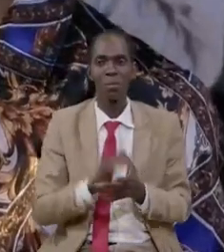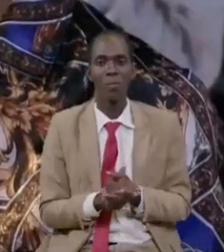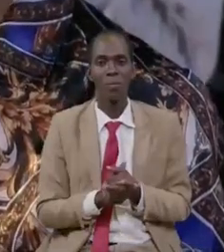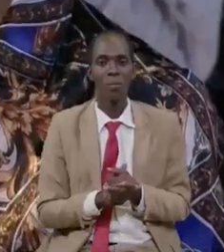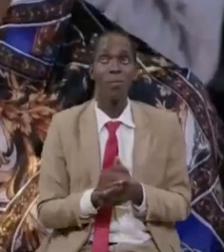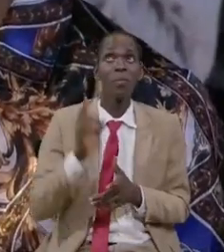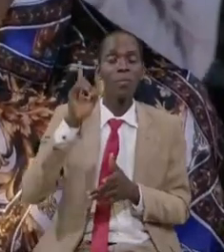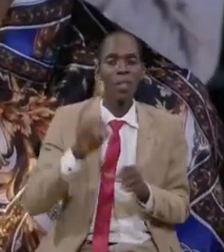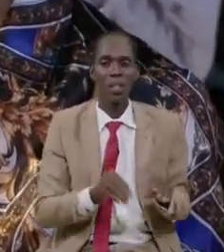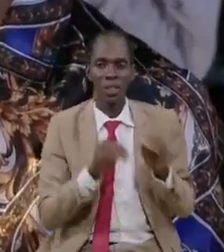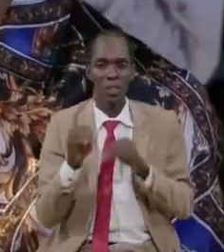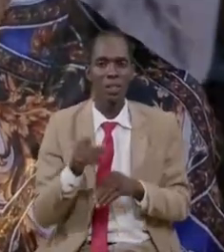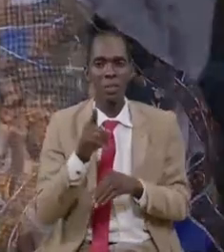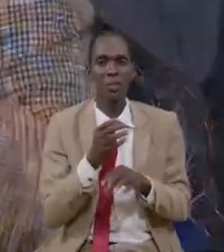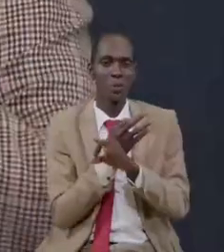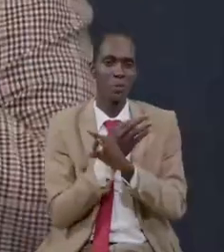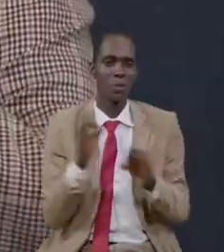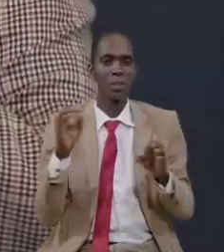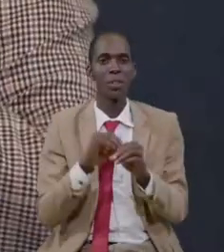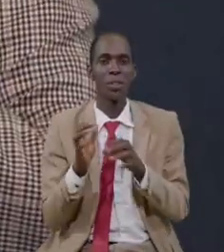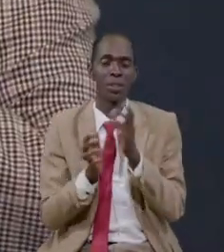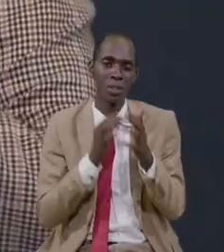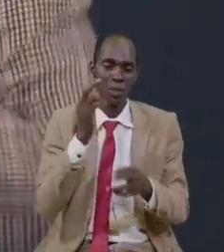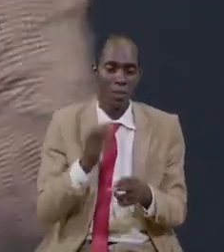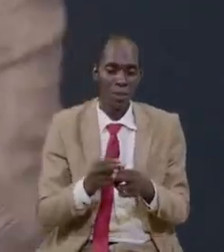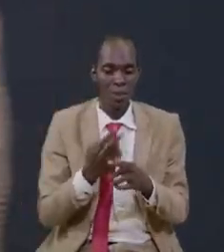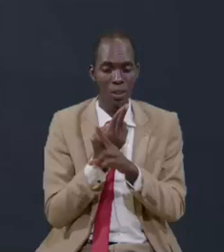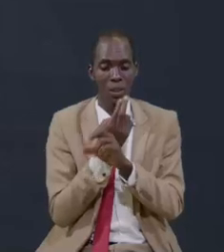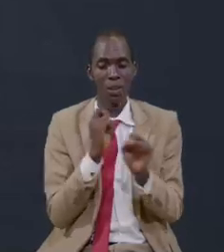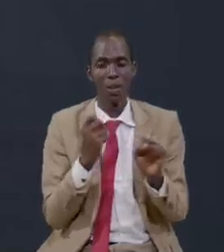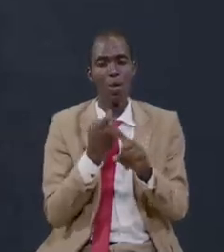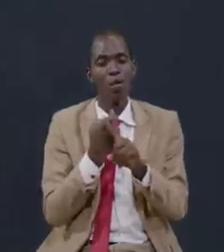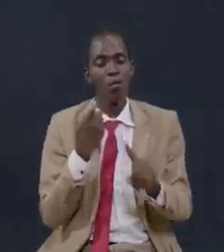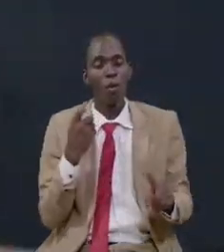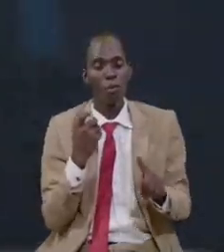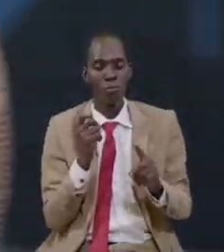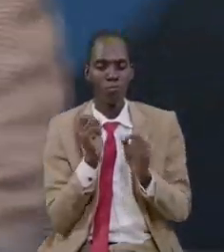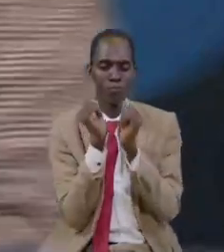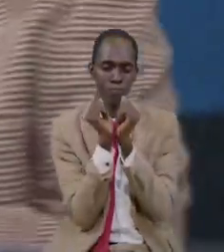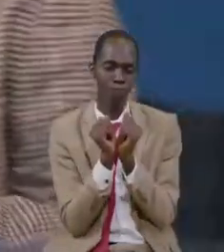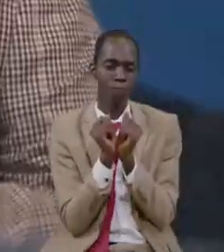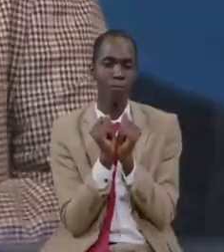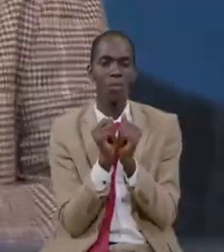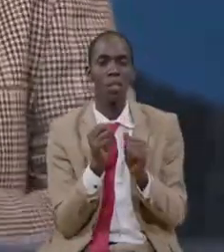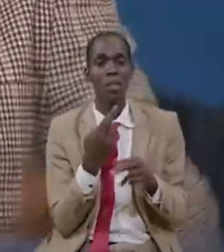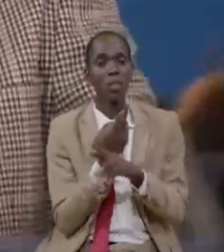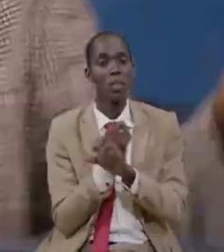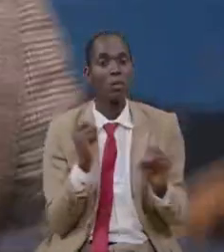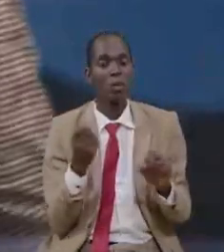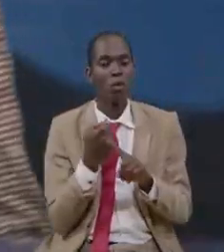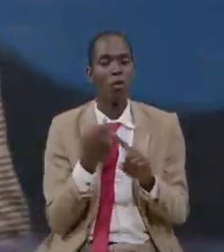Il t'a franchi la rédemption de l'esclavage, la rédemption du